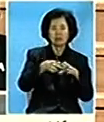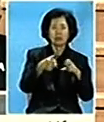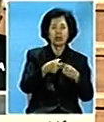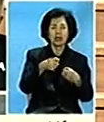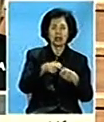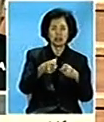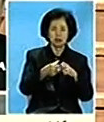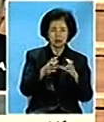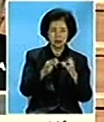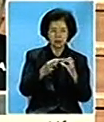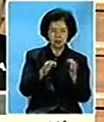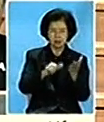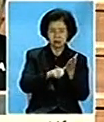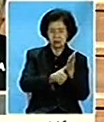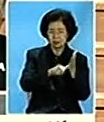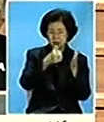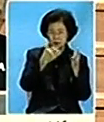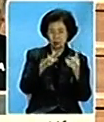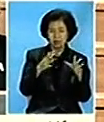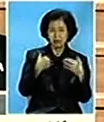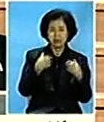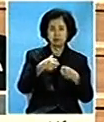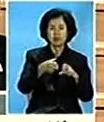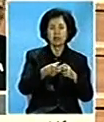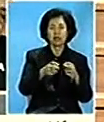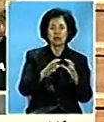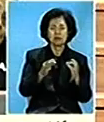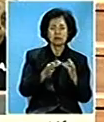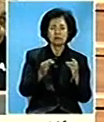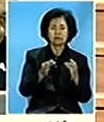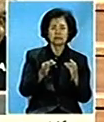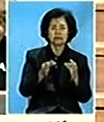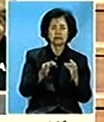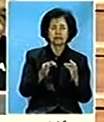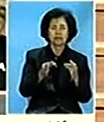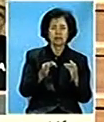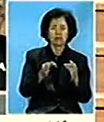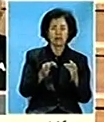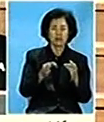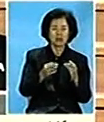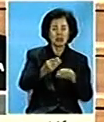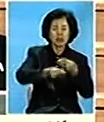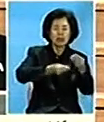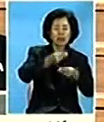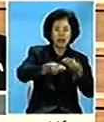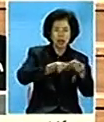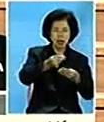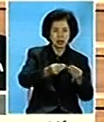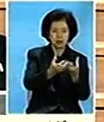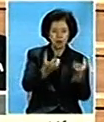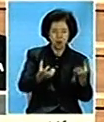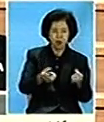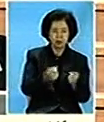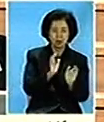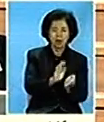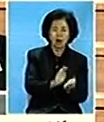การจำนำแล้วเราก็ยังมีปัญหาในเรื่องของการจัดจำหน่ายสินค้าหลังจากที่เก็บสต็อกไว้